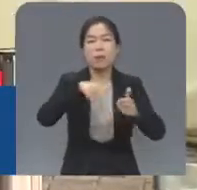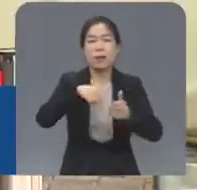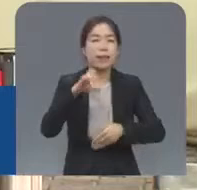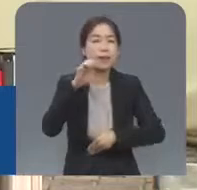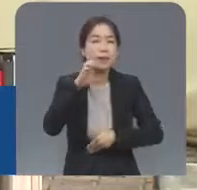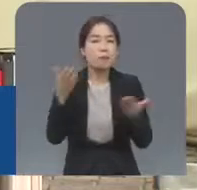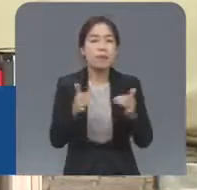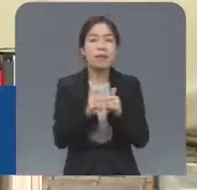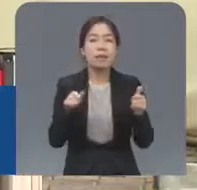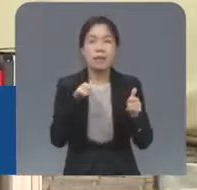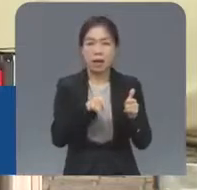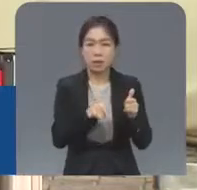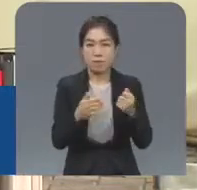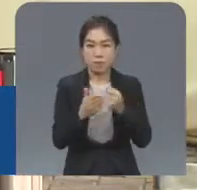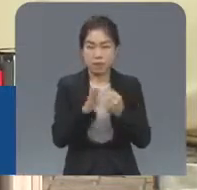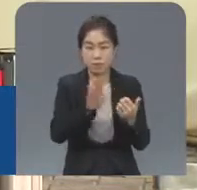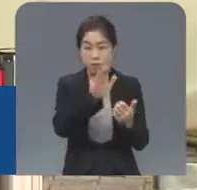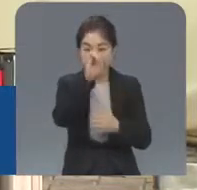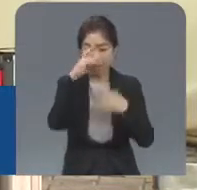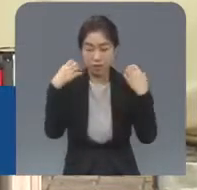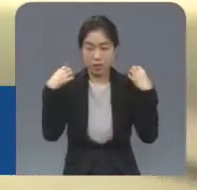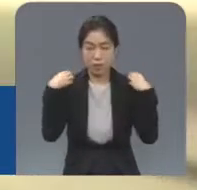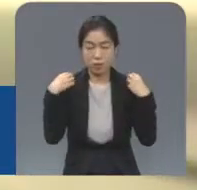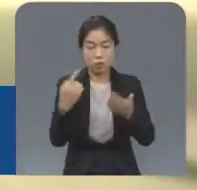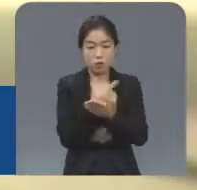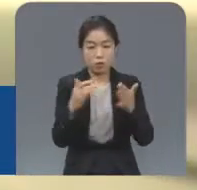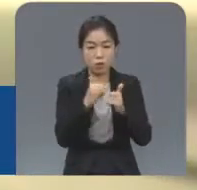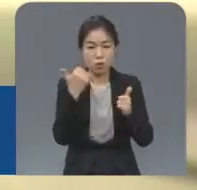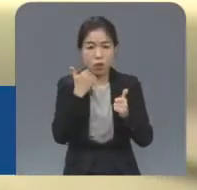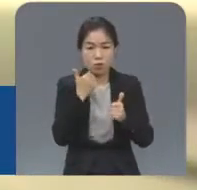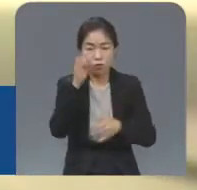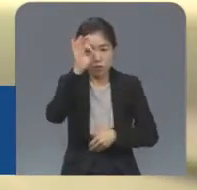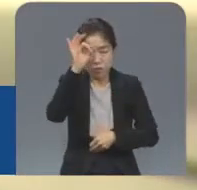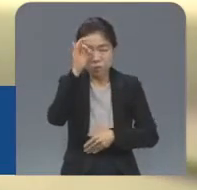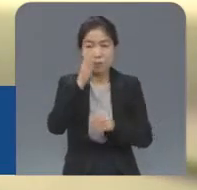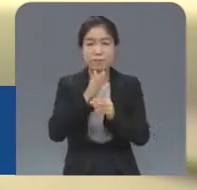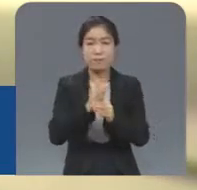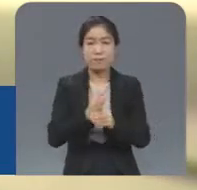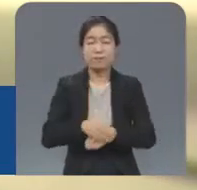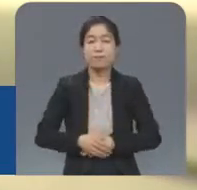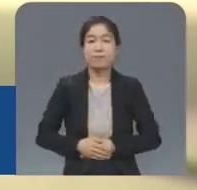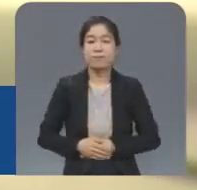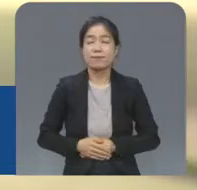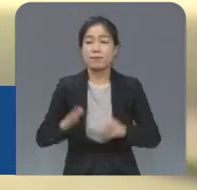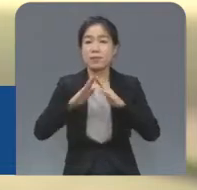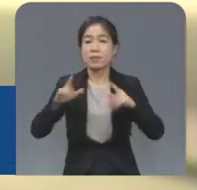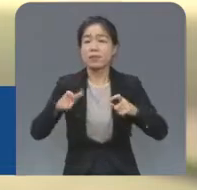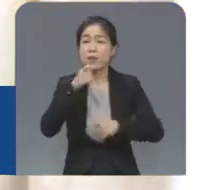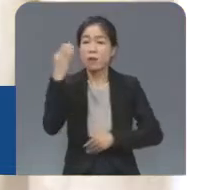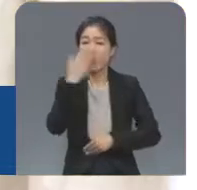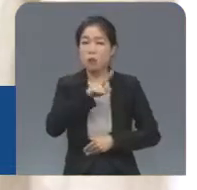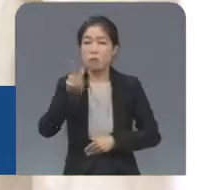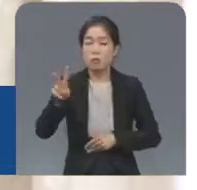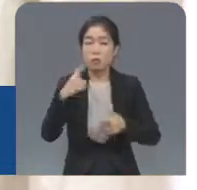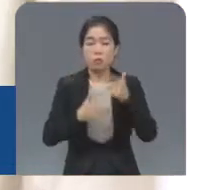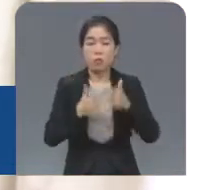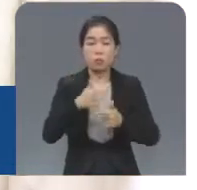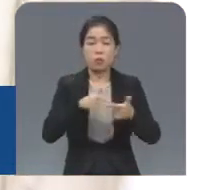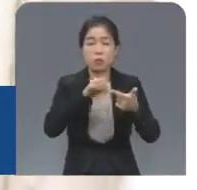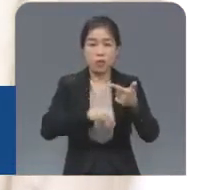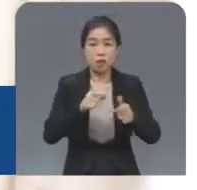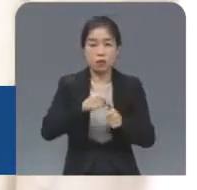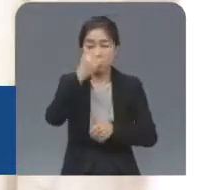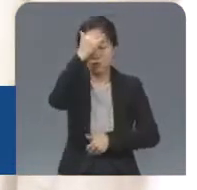카페 종사자로 방역 당국은 접촉자들을 검사하고 있습니다. 전남에서는 여수에서 2명, 목포와 나주,